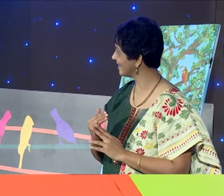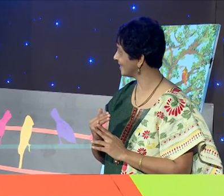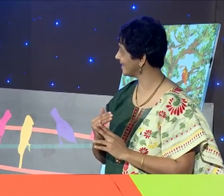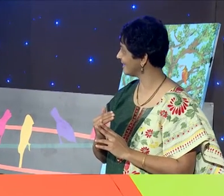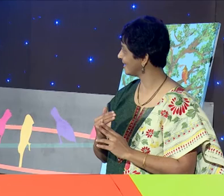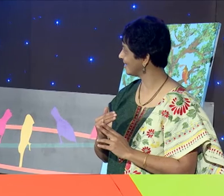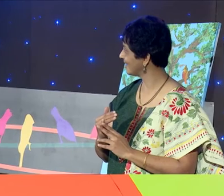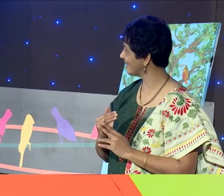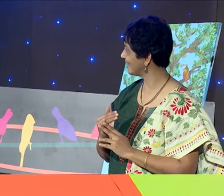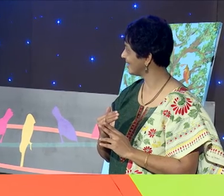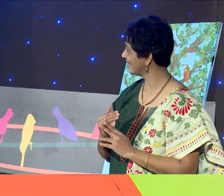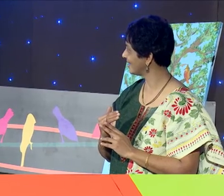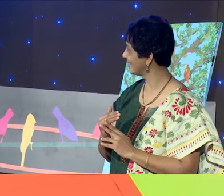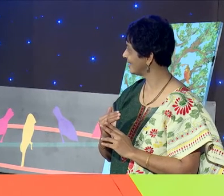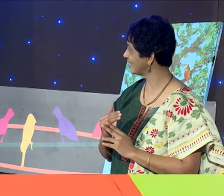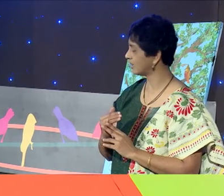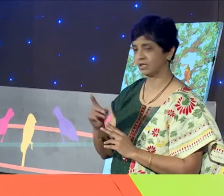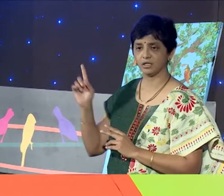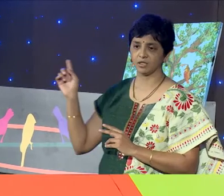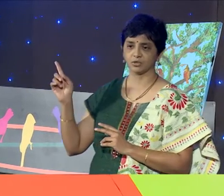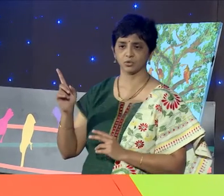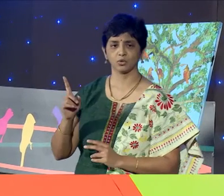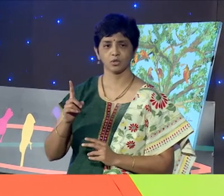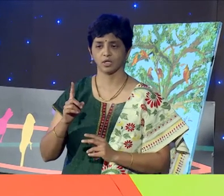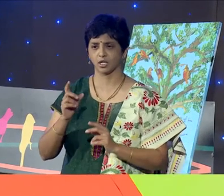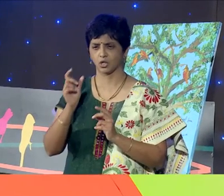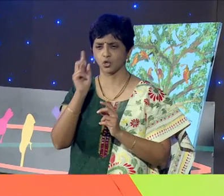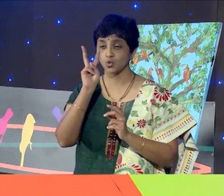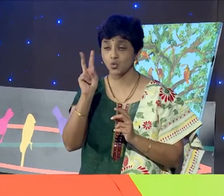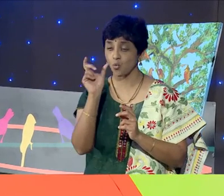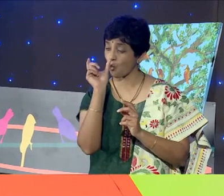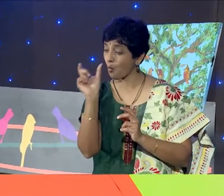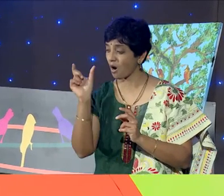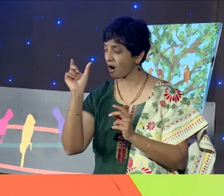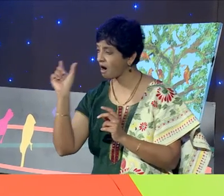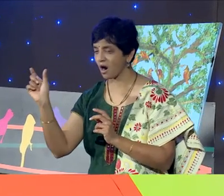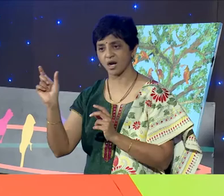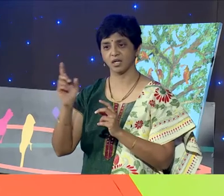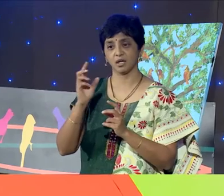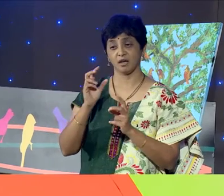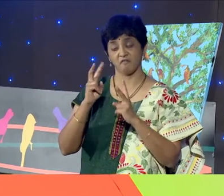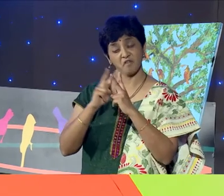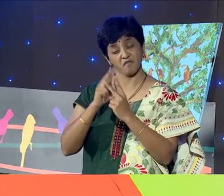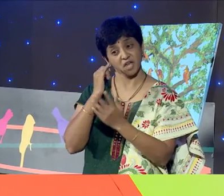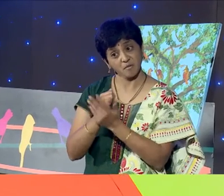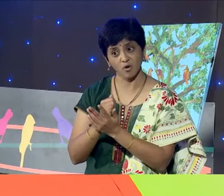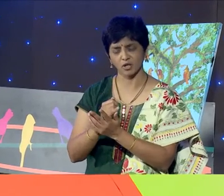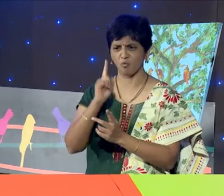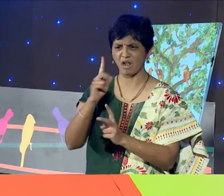H मतलब हार्डवर्क मेहनत, और दूसरा है हमारा प्यारा IIS। और उस छोटे